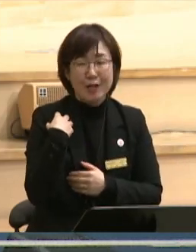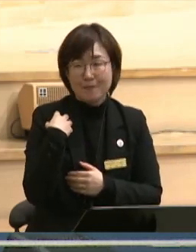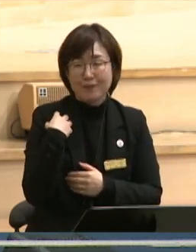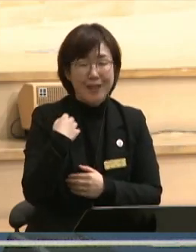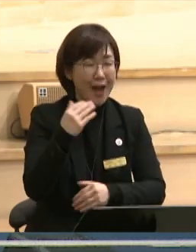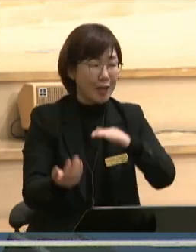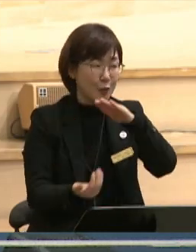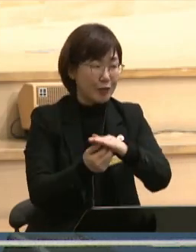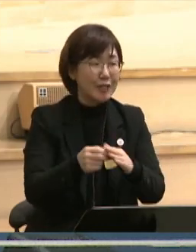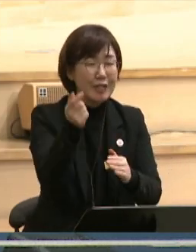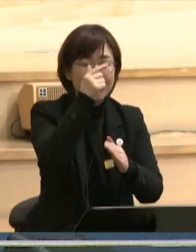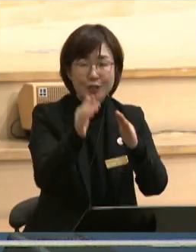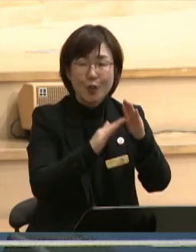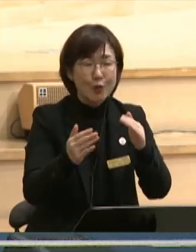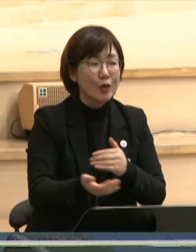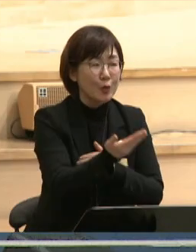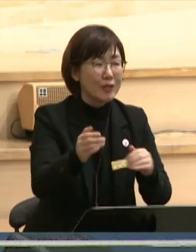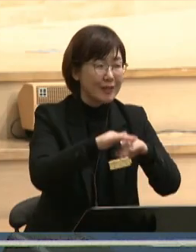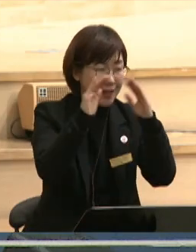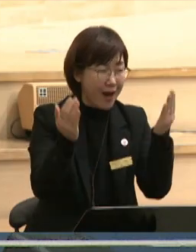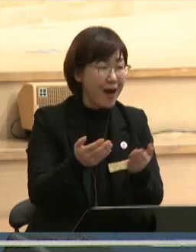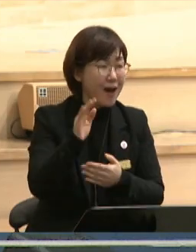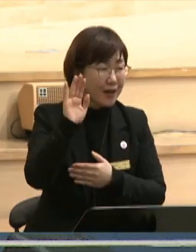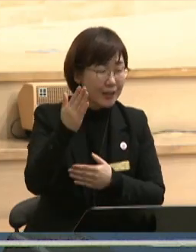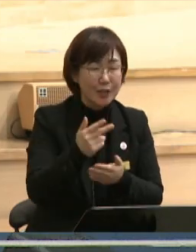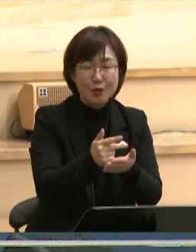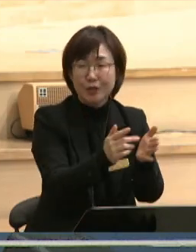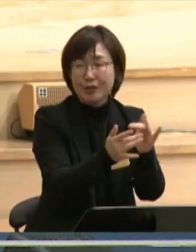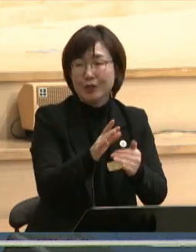경산중앙교회 모든 지체들 되어질 수 있기를 주님의 이름으로 축복합니다